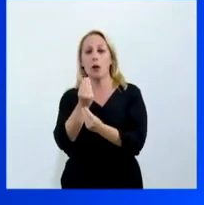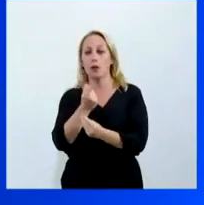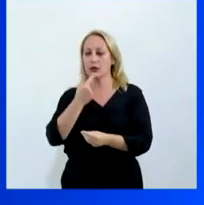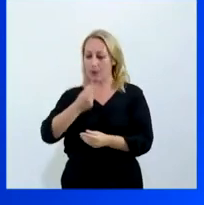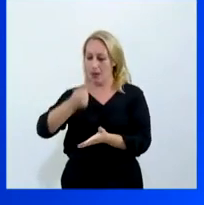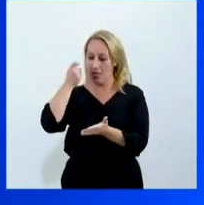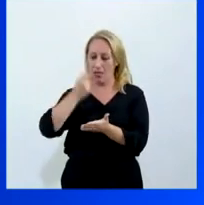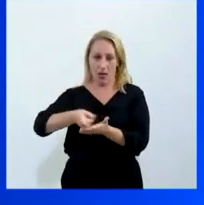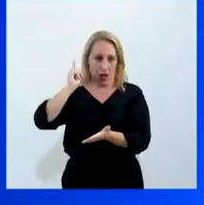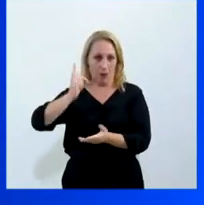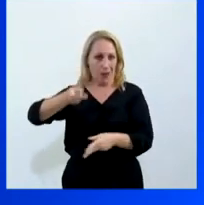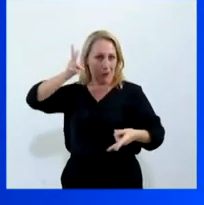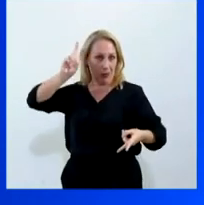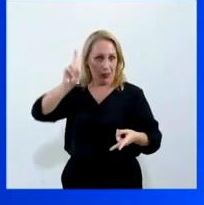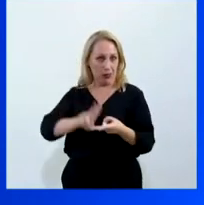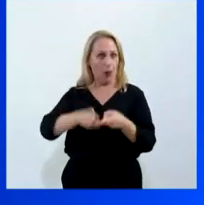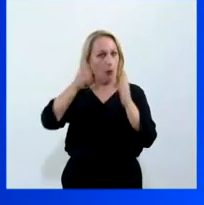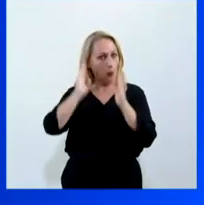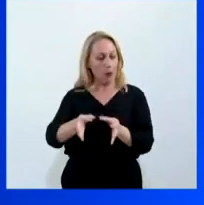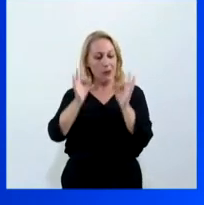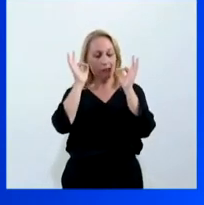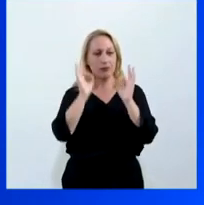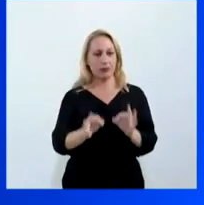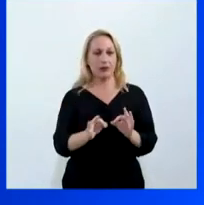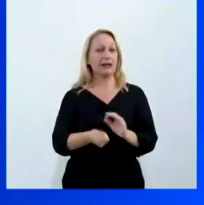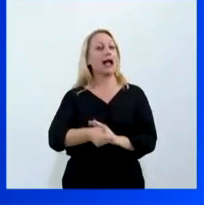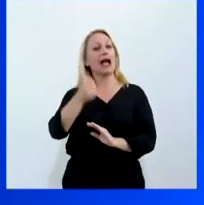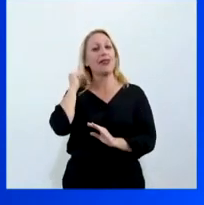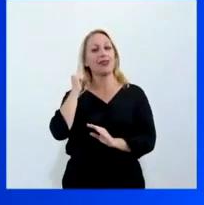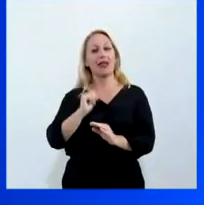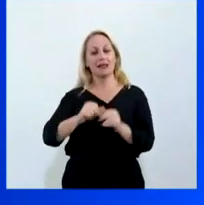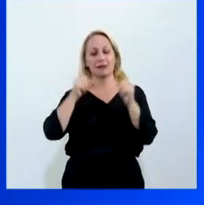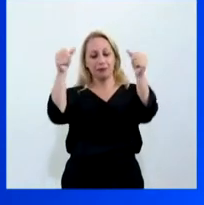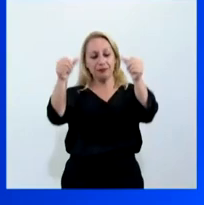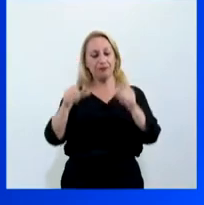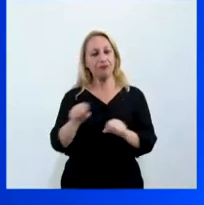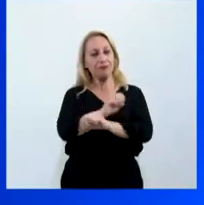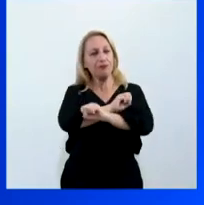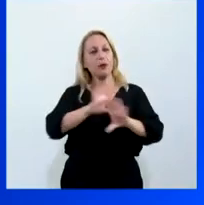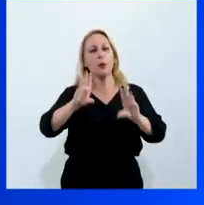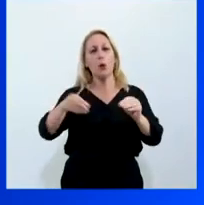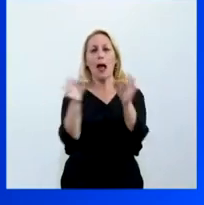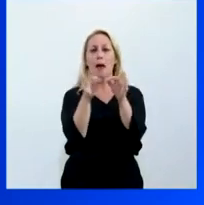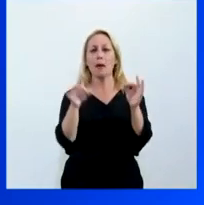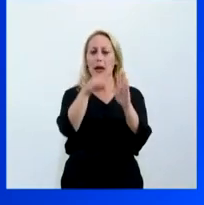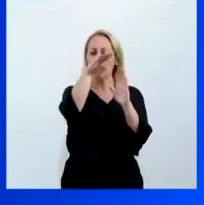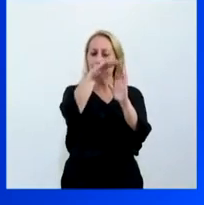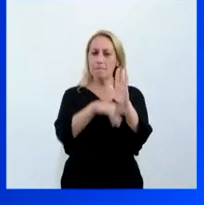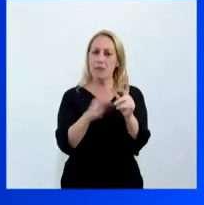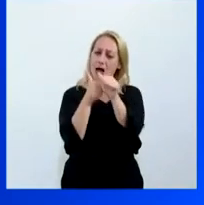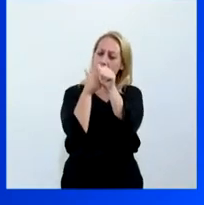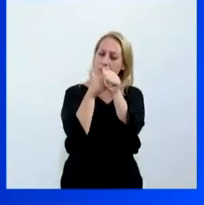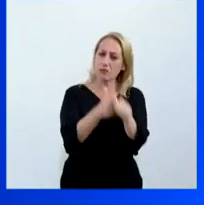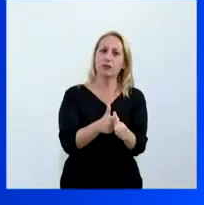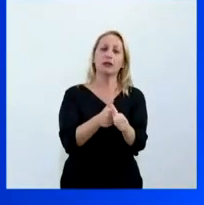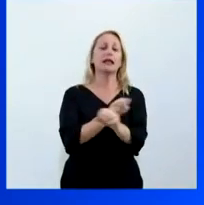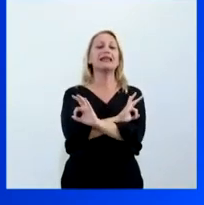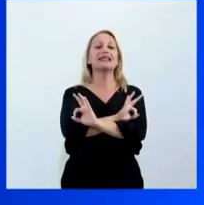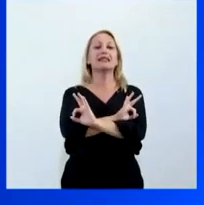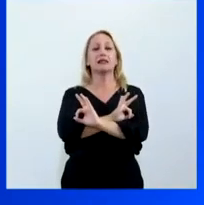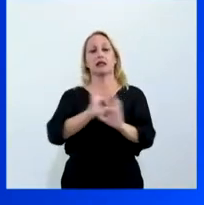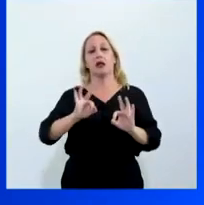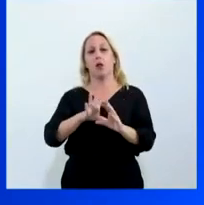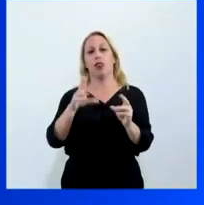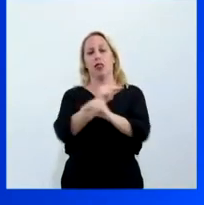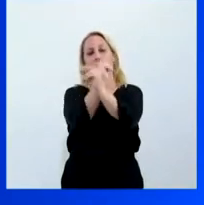Και νομίζω ότι τα μέτρα τα οποία εξήγηλα χθες ήταν πολύ συγκεκριμένα και μην έχετε καμία αμφιβολία ότι θα αποδώσουν. Και ναι,